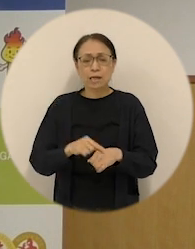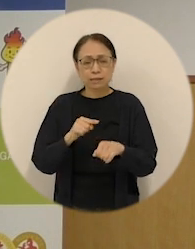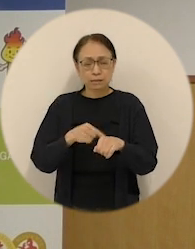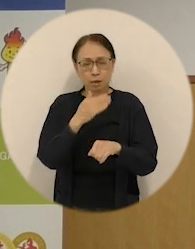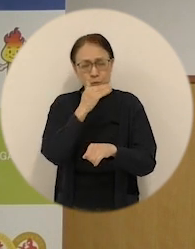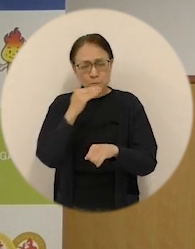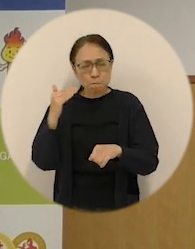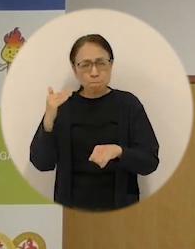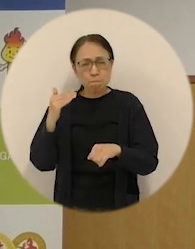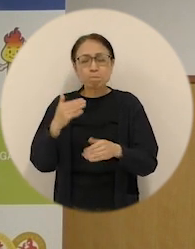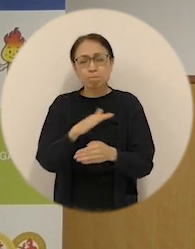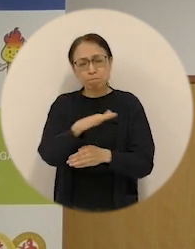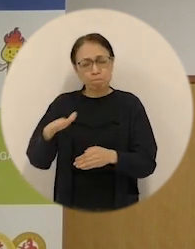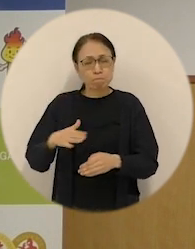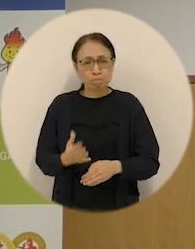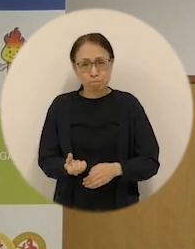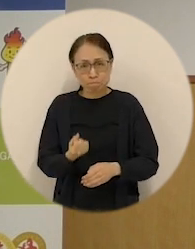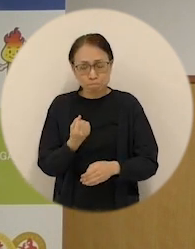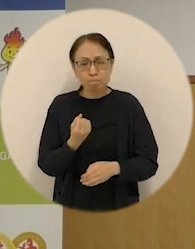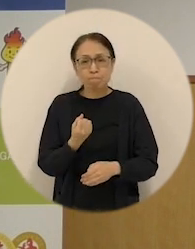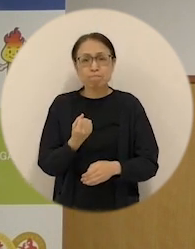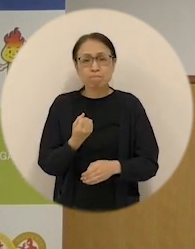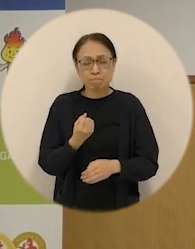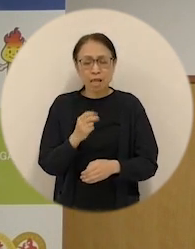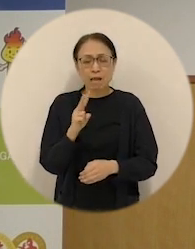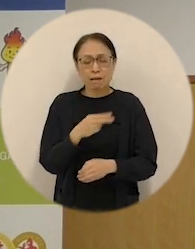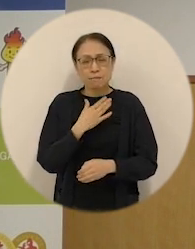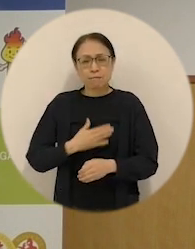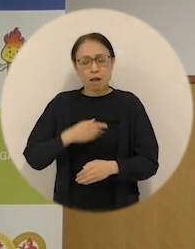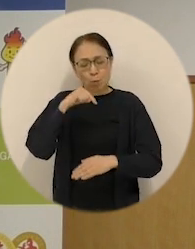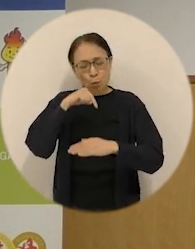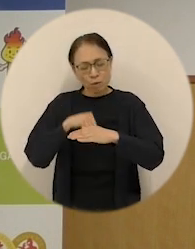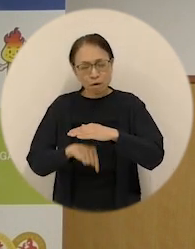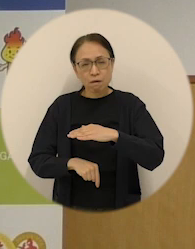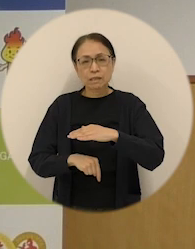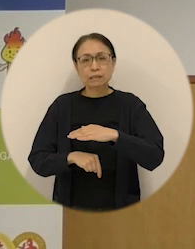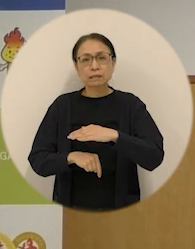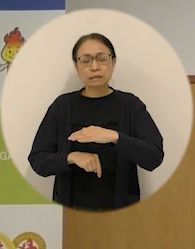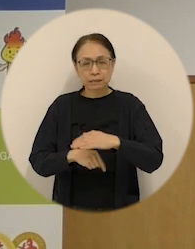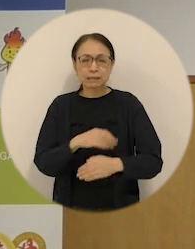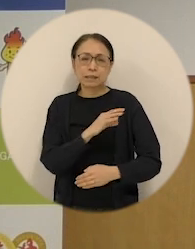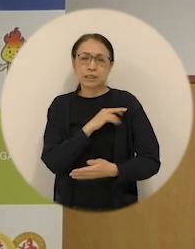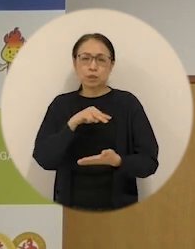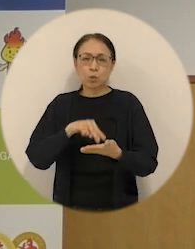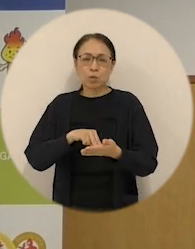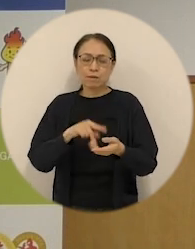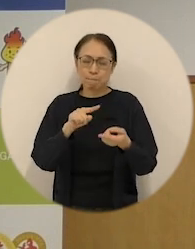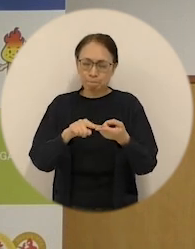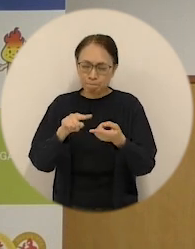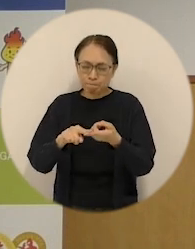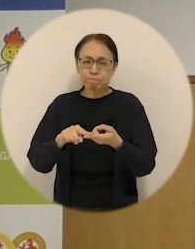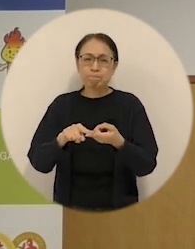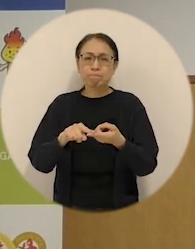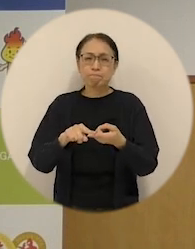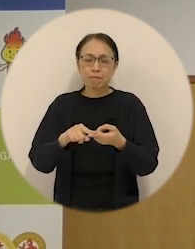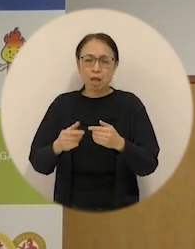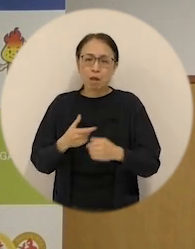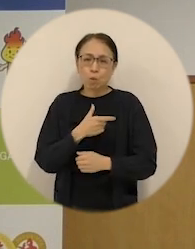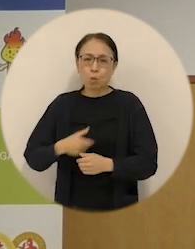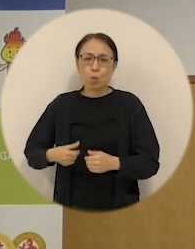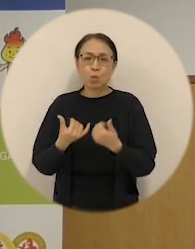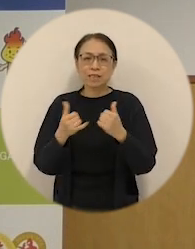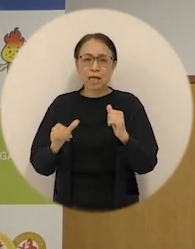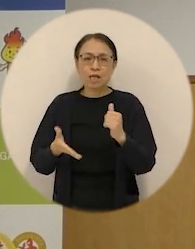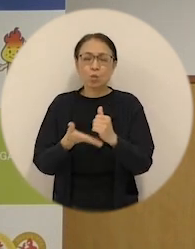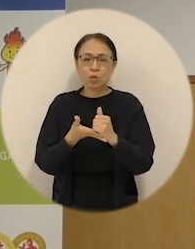社会的信望も厚く、人権擁護に理解が深いため、人権擁護委員として適任と存じ、候補者として提